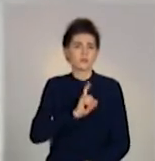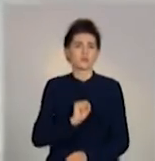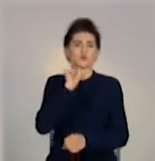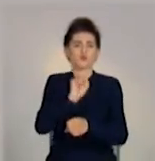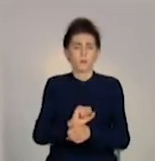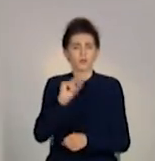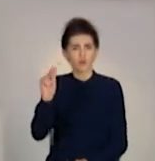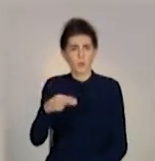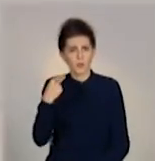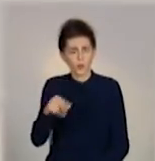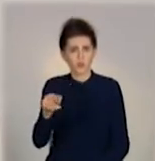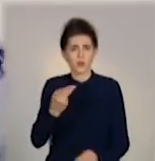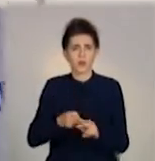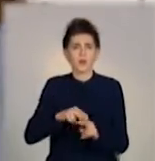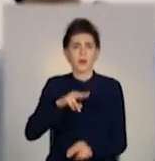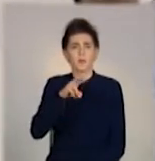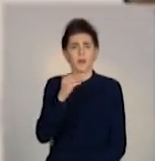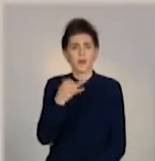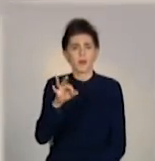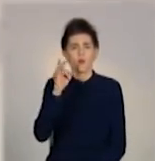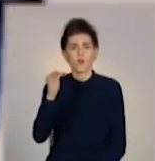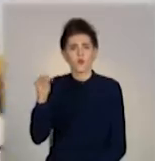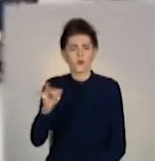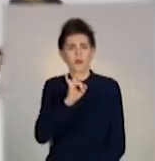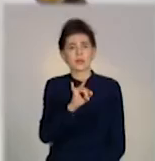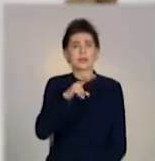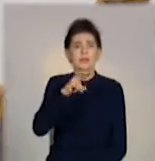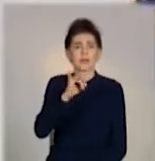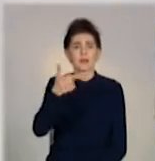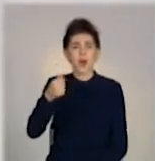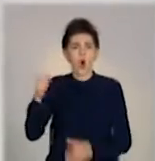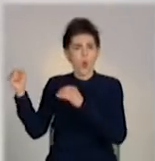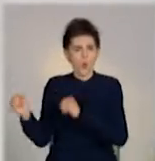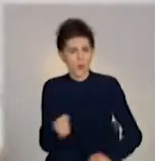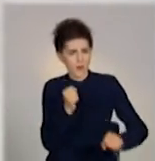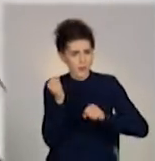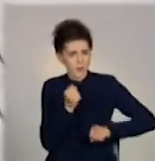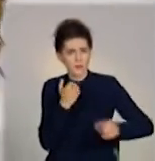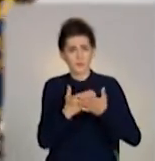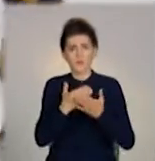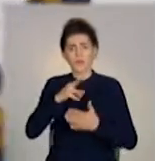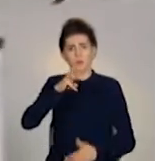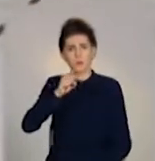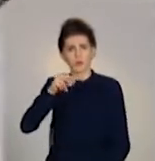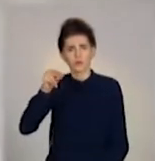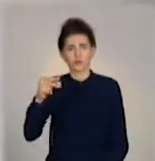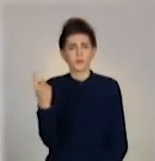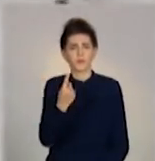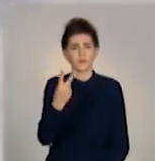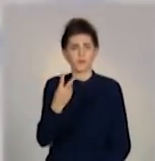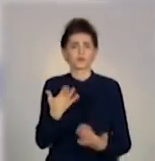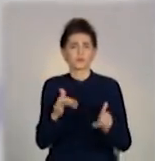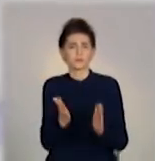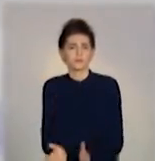на вирішальній стадії плей-офф і українська хокейна ліга. Матчі однієї другої фіналу вже перенесли